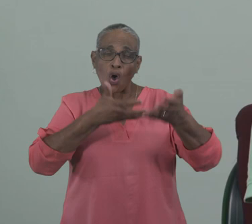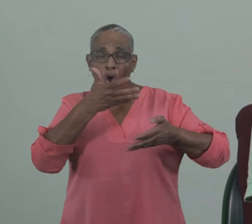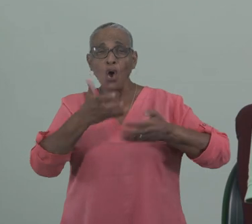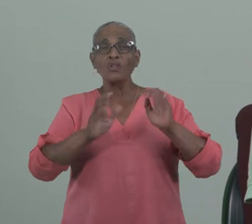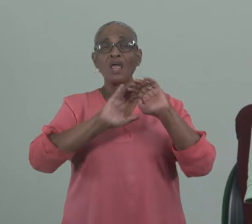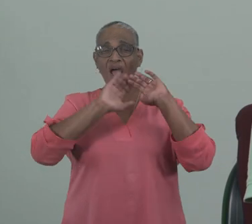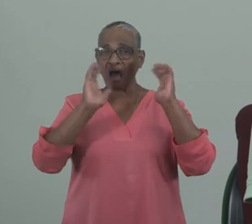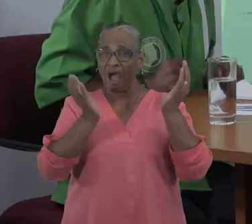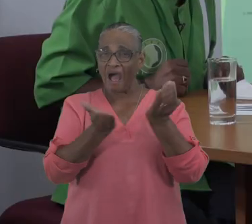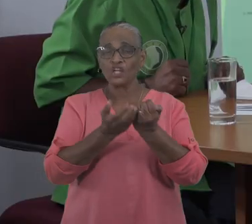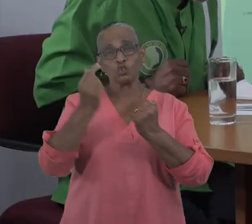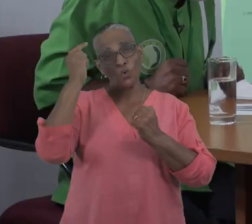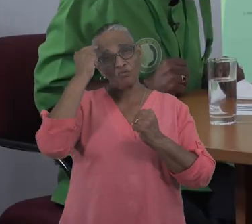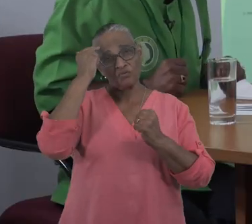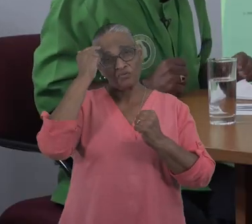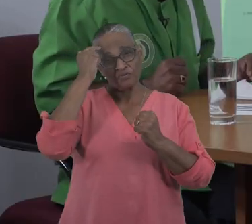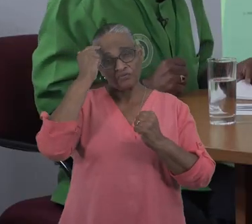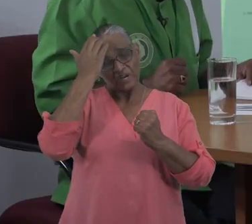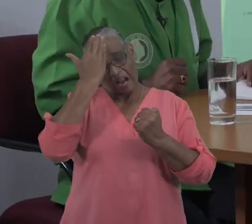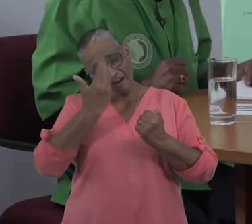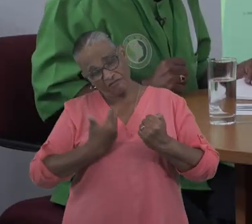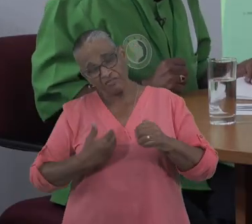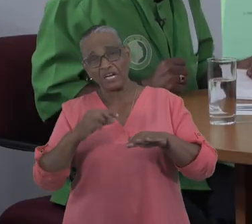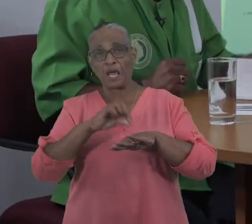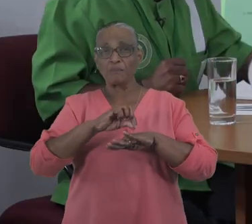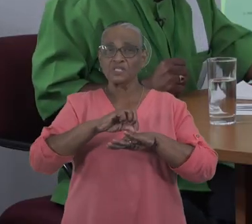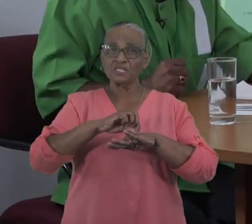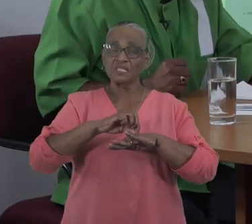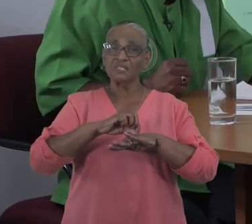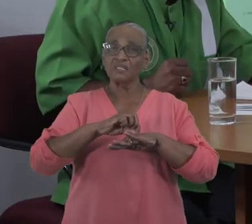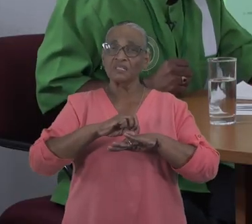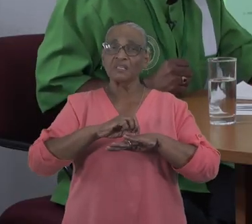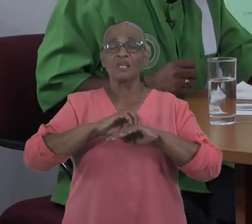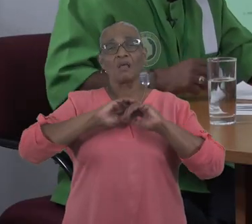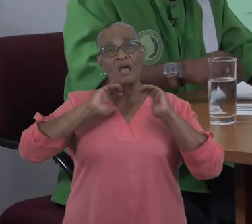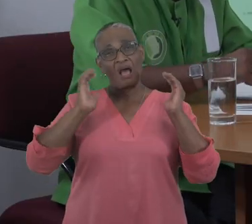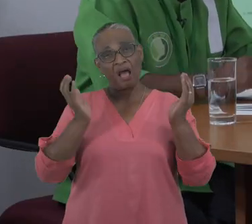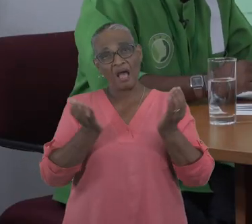informatie. Nou, om kort te zijn, voor zo'n tapu, dan wil ik altijd bakken.